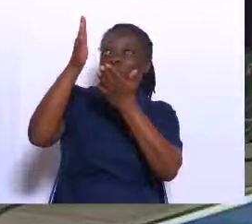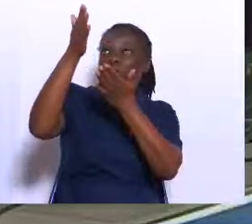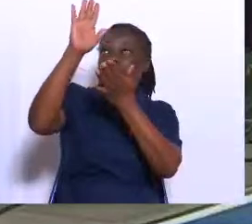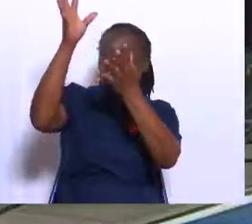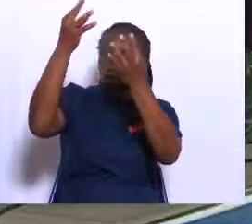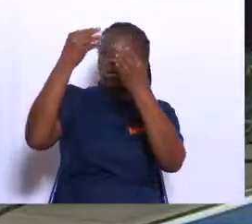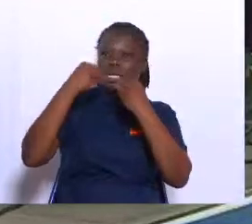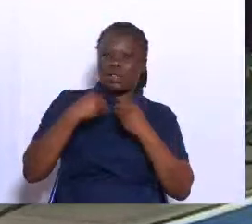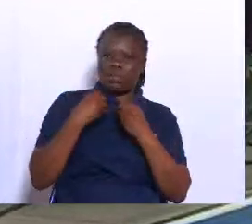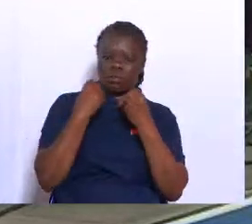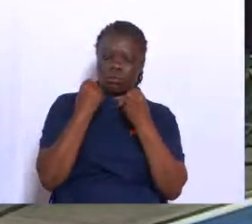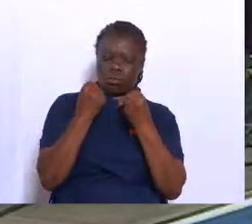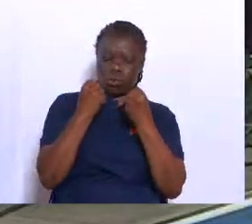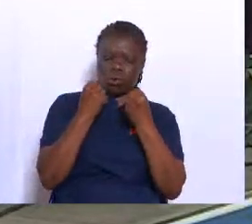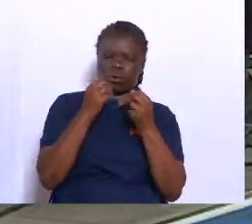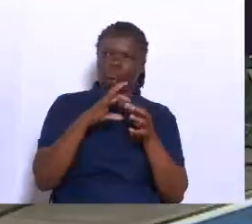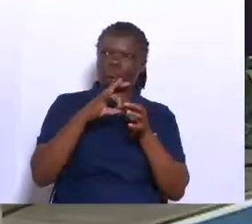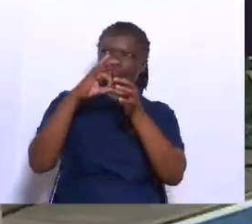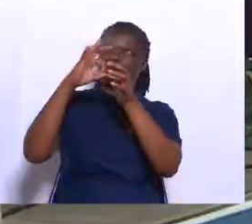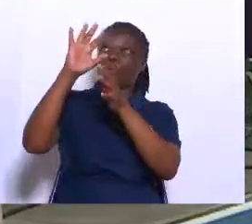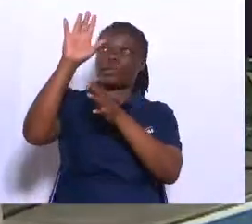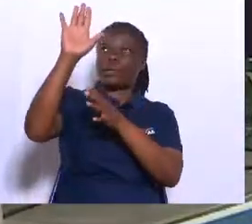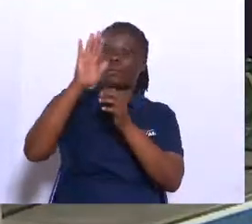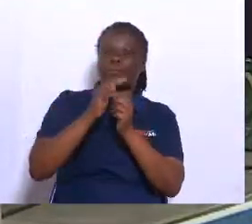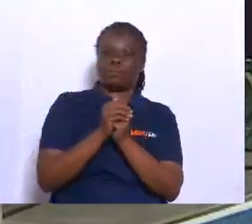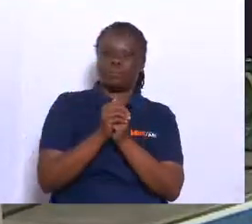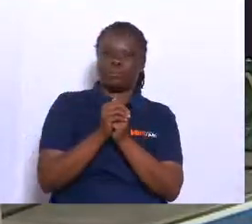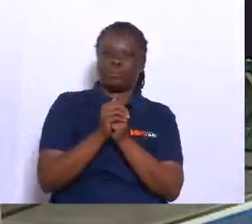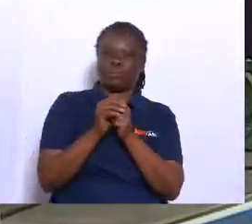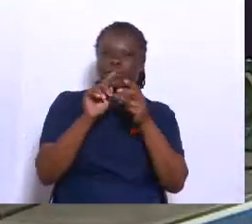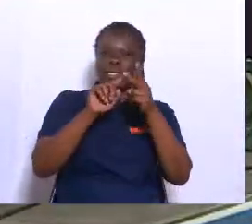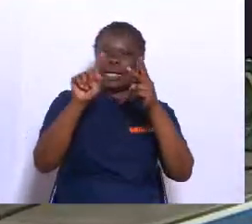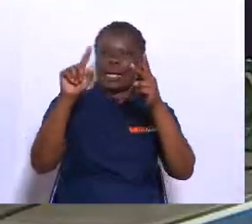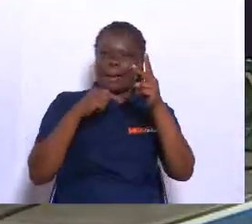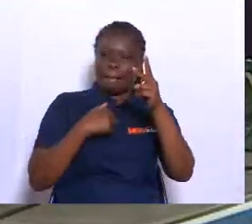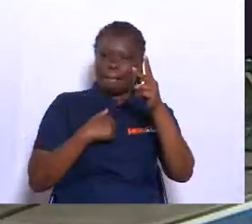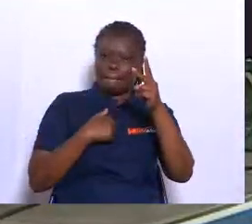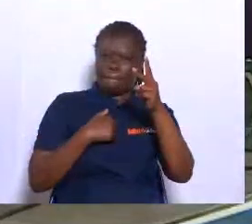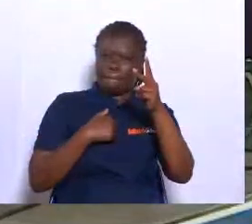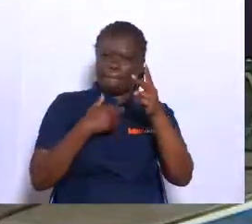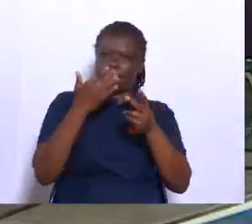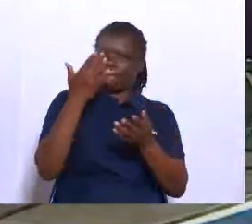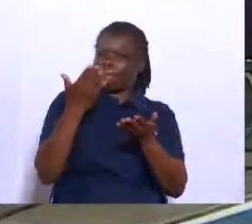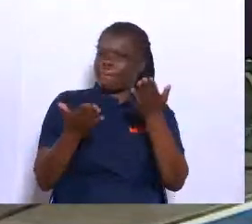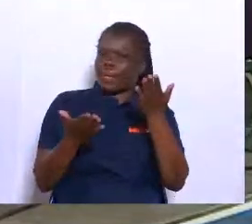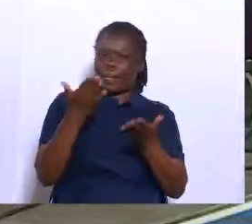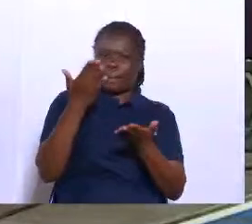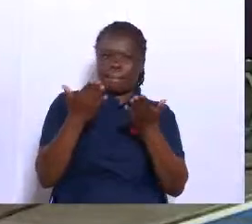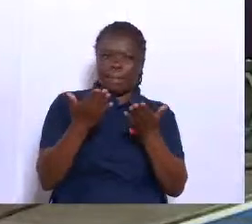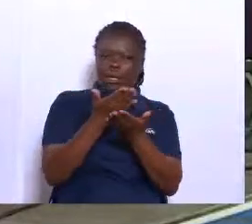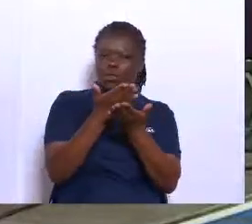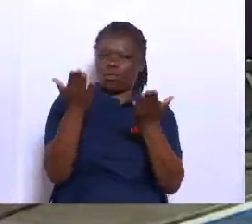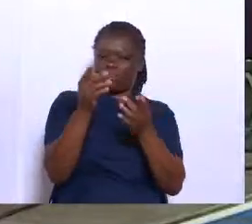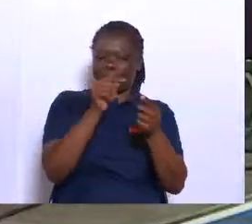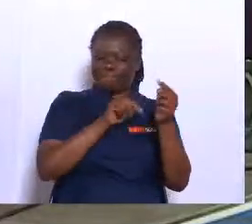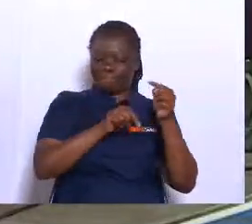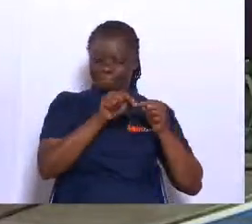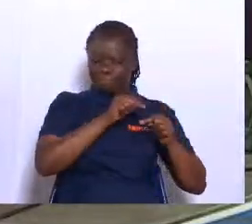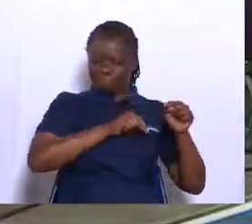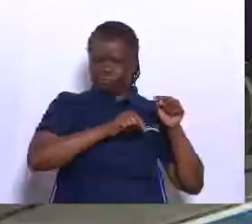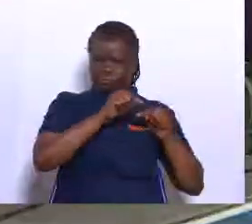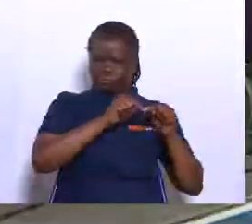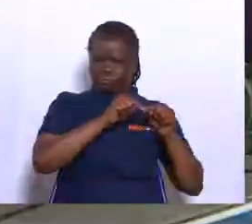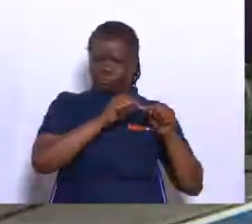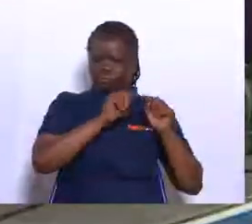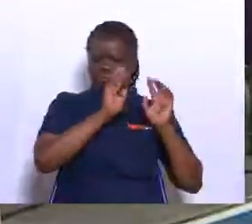ya kufanya maridhiano naye. Wito wa pili. Kuna uwezekano ulirudi nyuma,